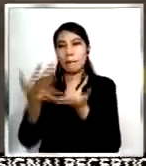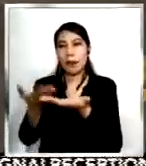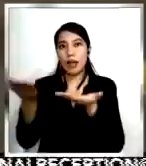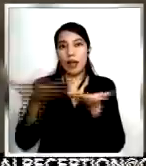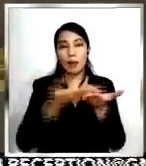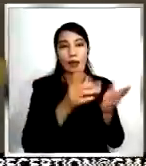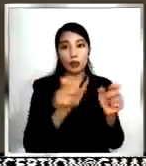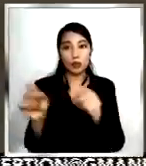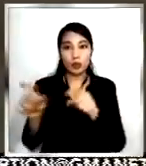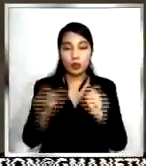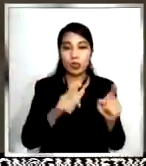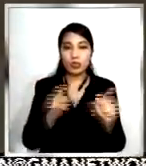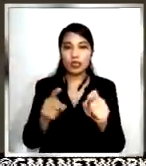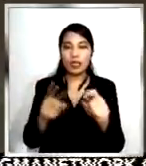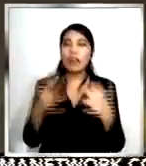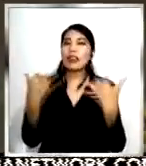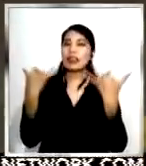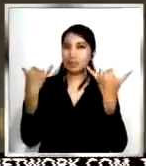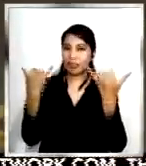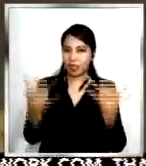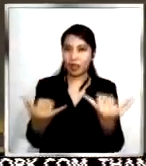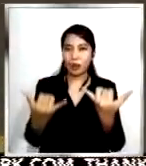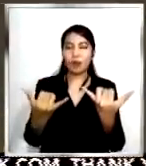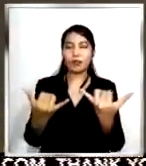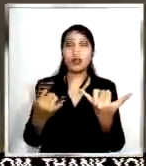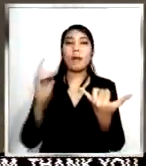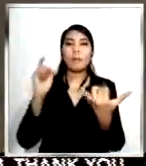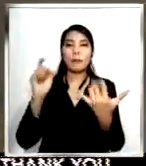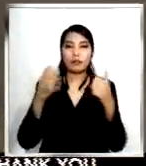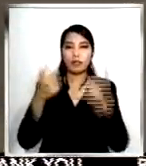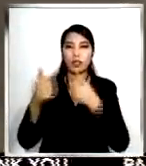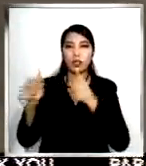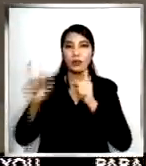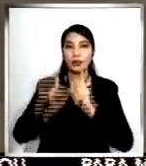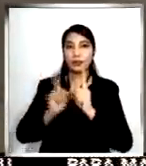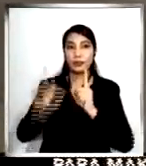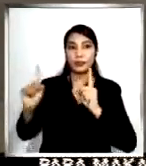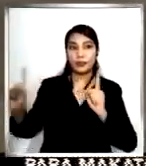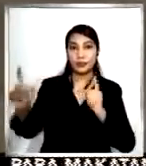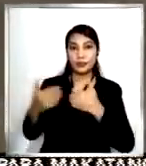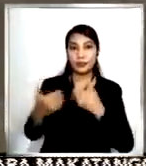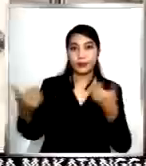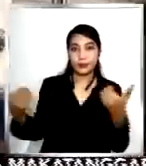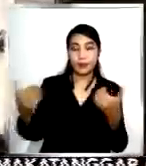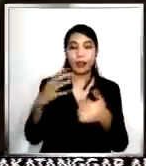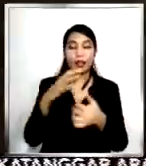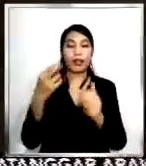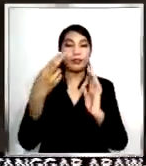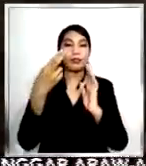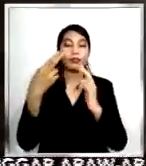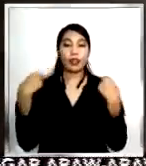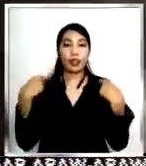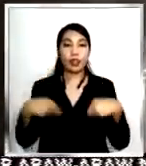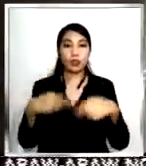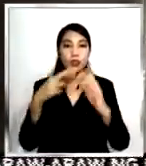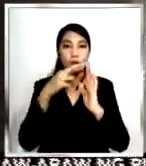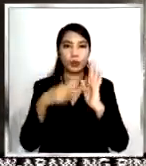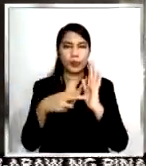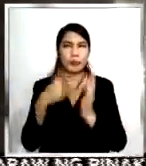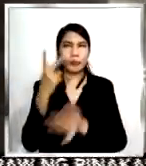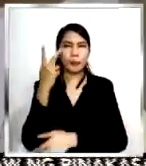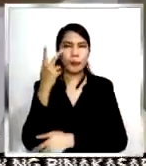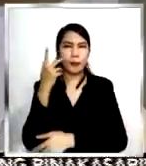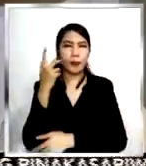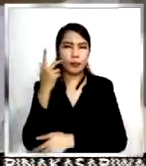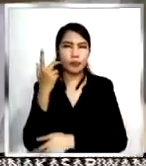na raw masunod pa rin ang physical distancing at mga health protocol. Sa tingin po namin, pwede naman ho yan. Basta ho, hindi